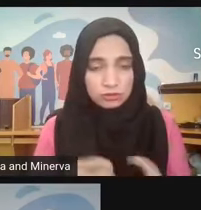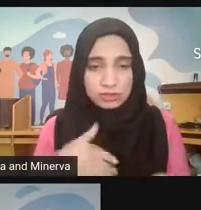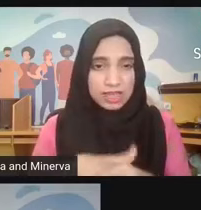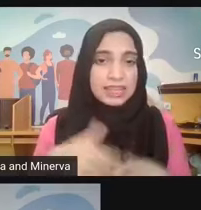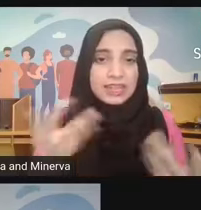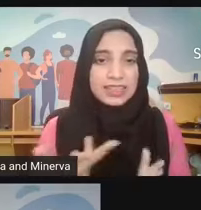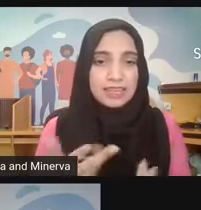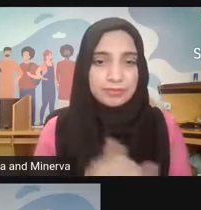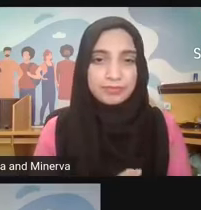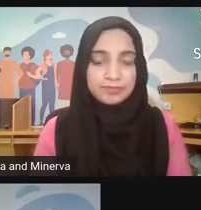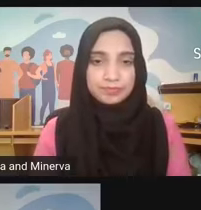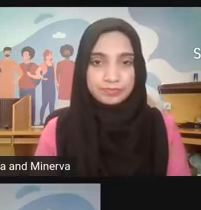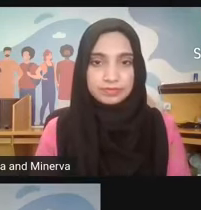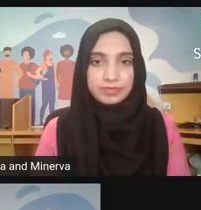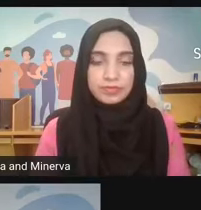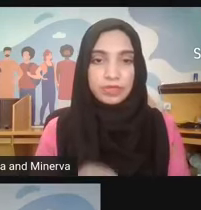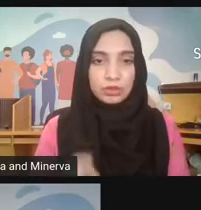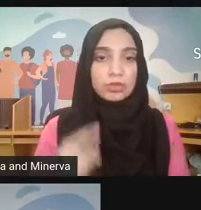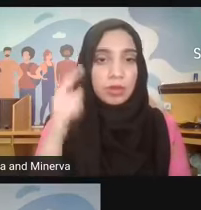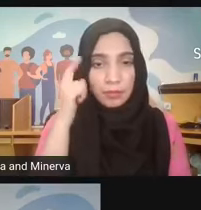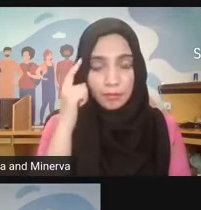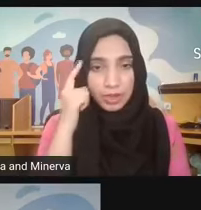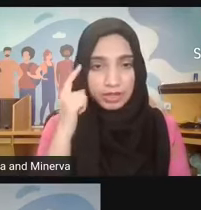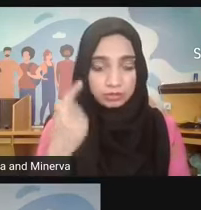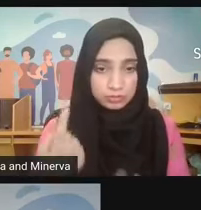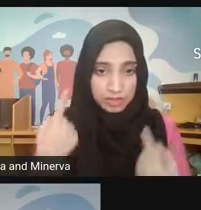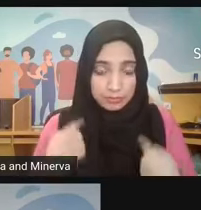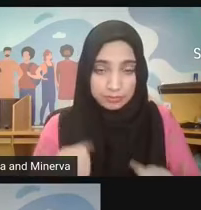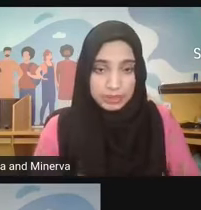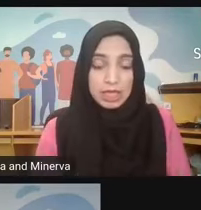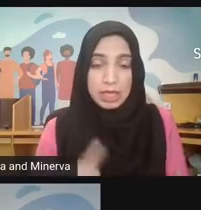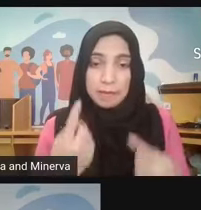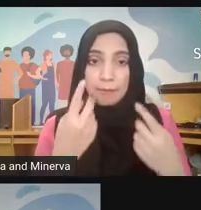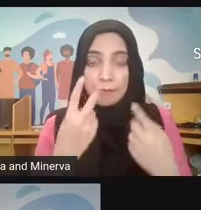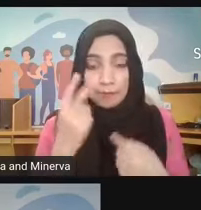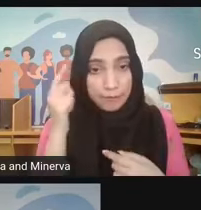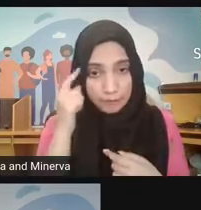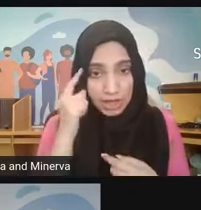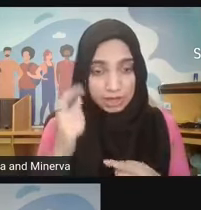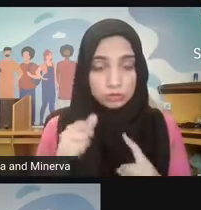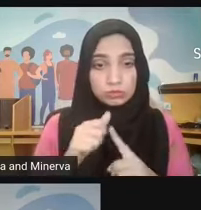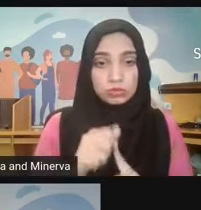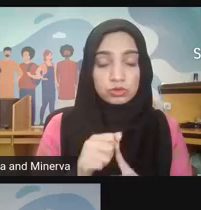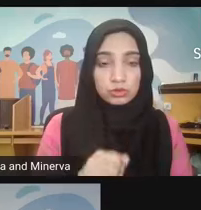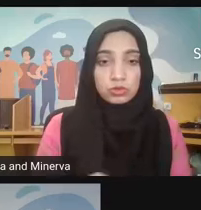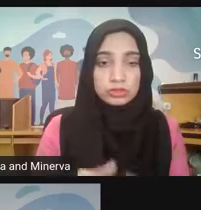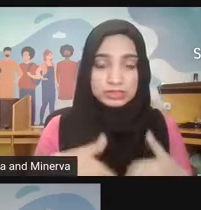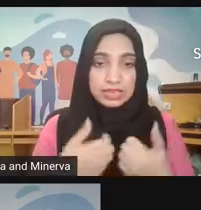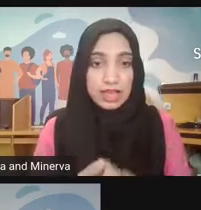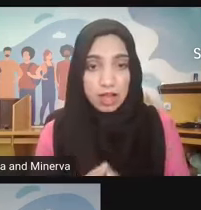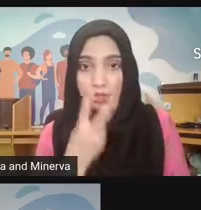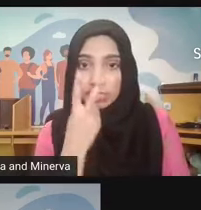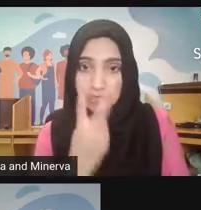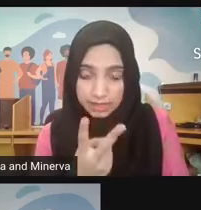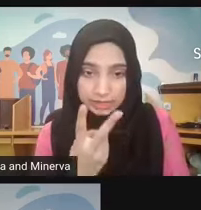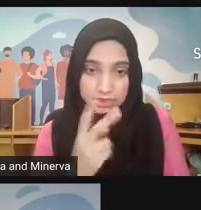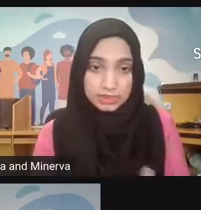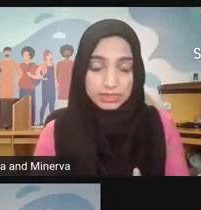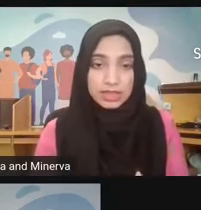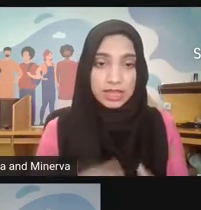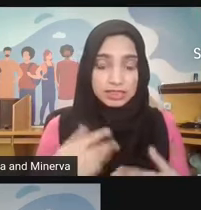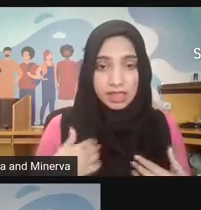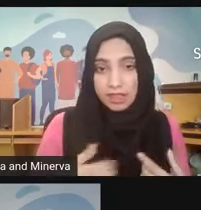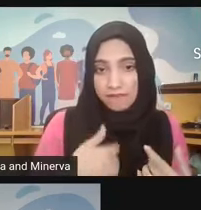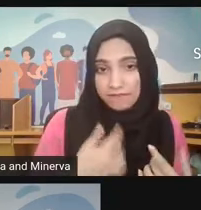अर्लियर, यू नीड टू नो द नॉर्मल एनाटॉमी ऑफ योर ब्रेस्ट. हाउ योर ब्रेस्ट लुक लाइक, हाउ डज इट फील, व्हाट इज साइज ऑफ